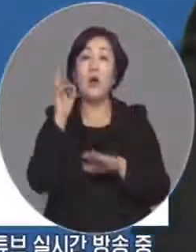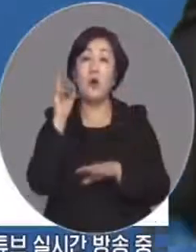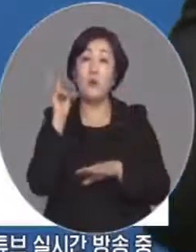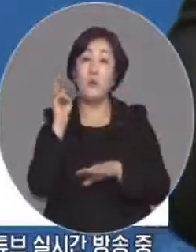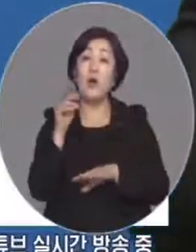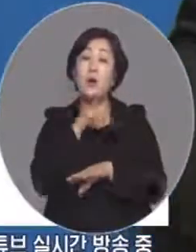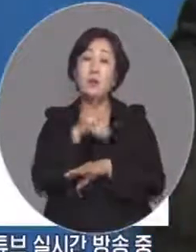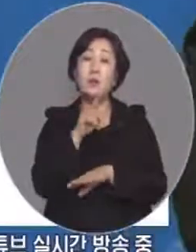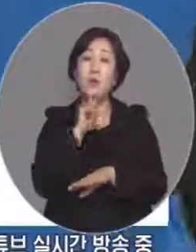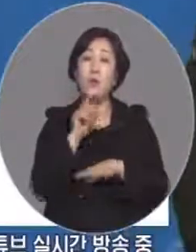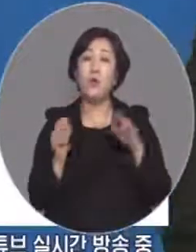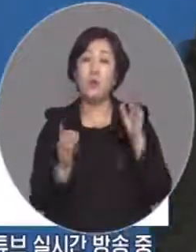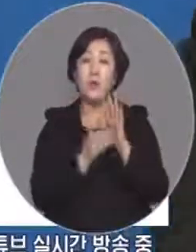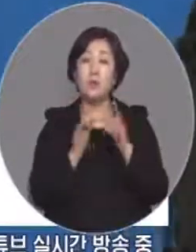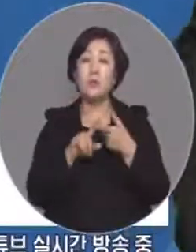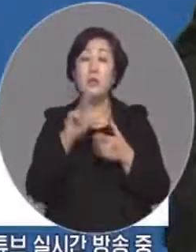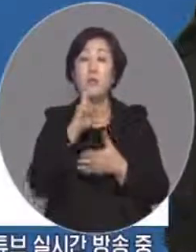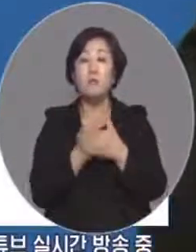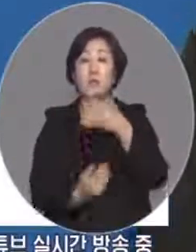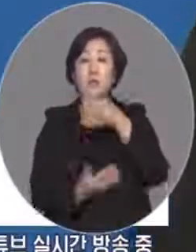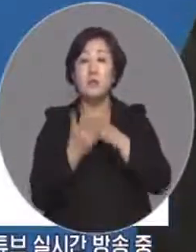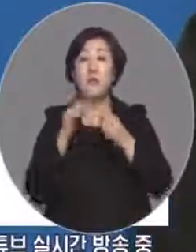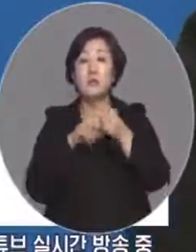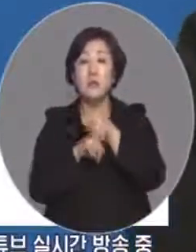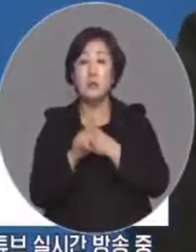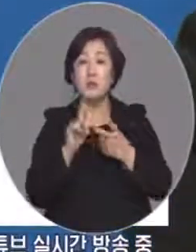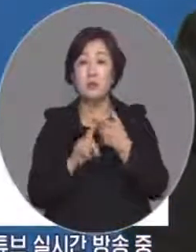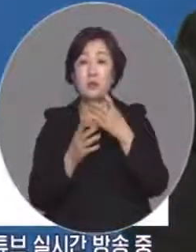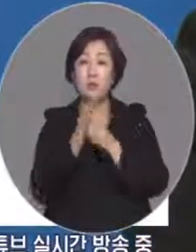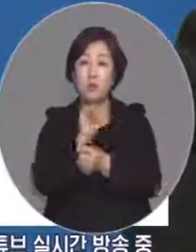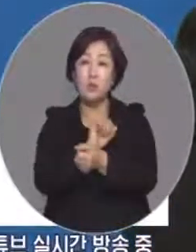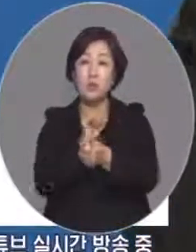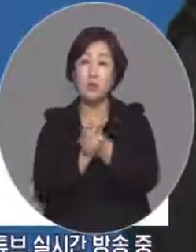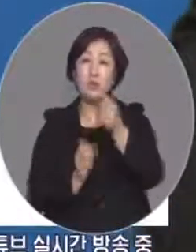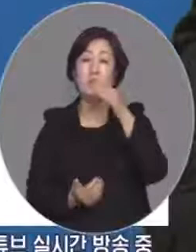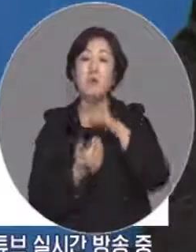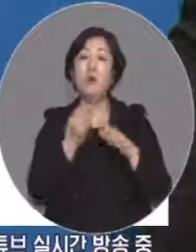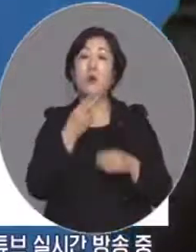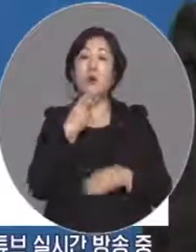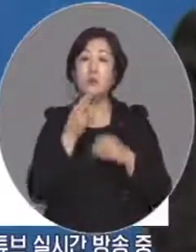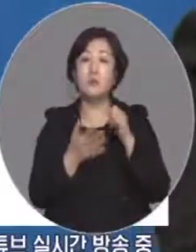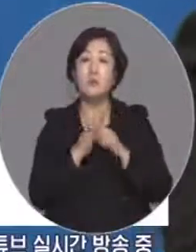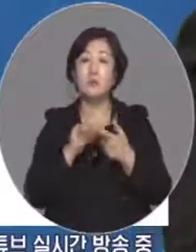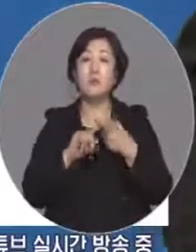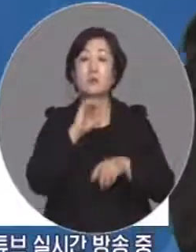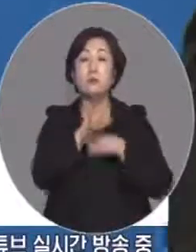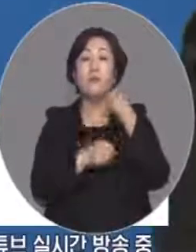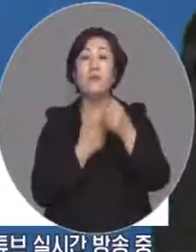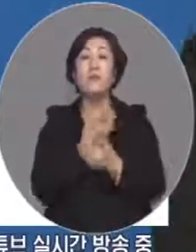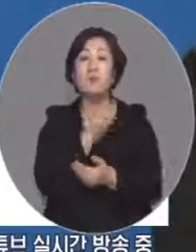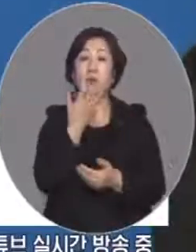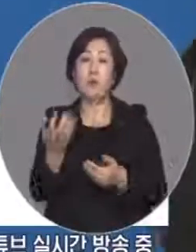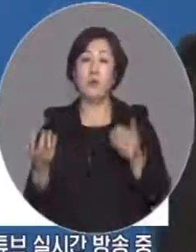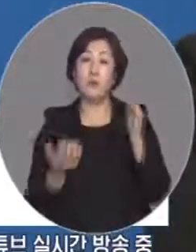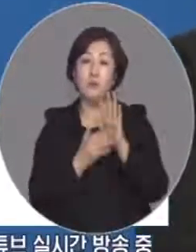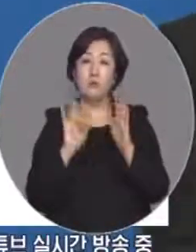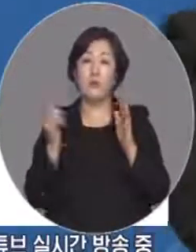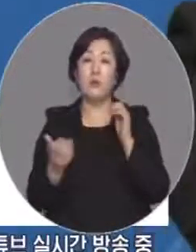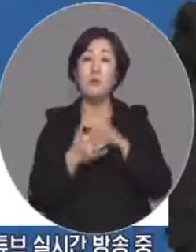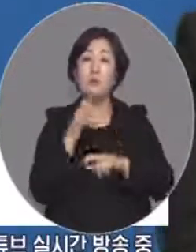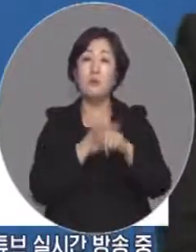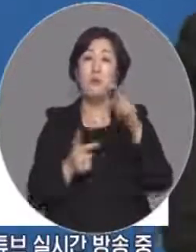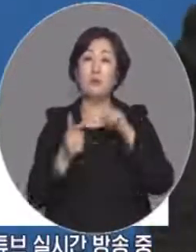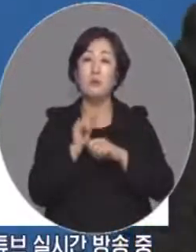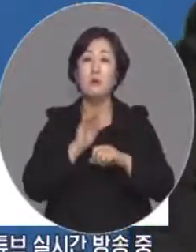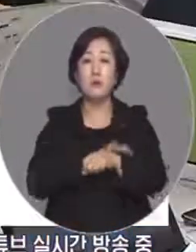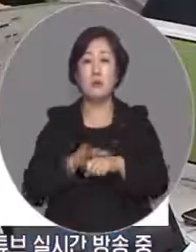하고 있는데 문제는 이제 무증상 감염자들이 전파를 시키고 있기 때문에 감염원을 찾기가 더더욱